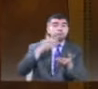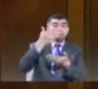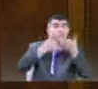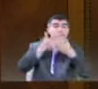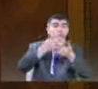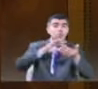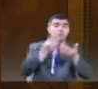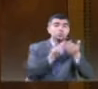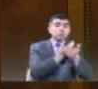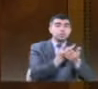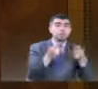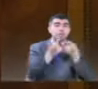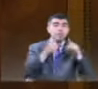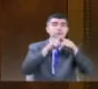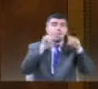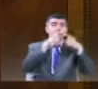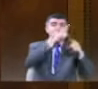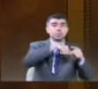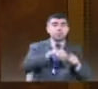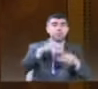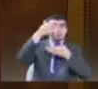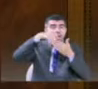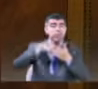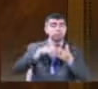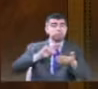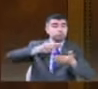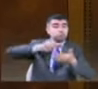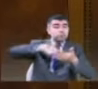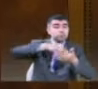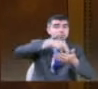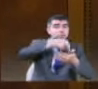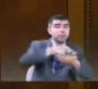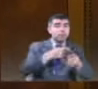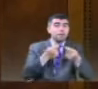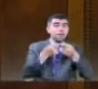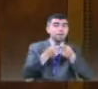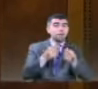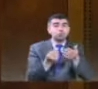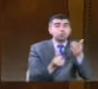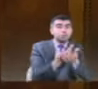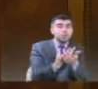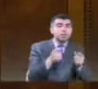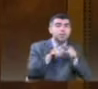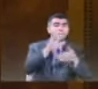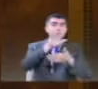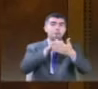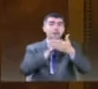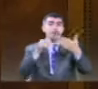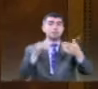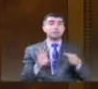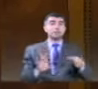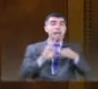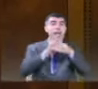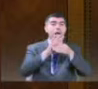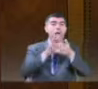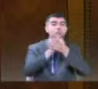المجالات. ويندرج في هذا السياق التوقيع مؤخرا مع منظمة التعاون والتنمية الاقتصادية على برنامج التعاون بين